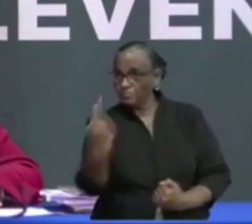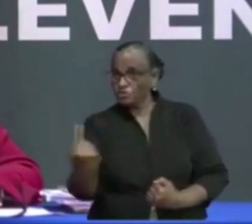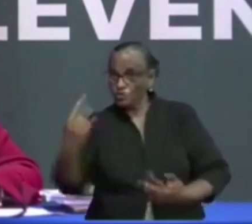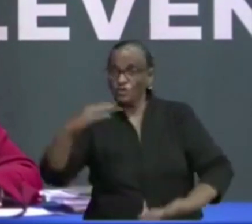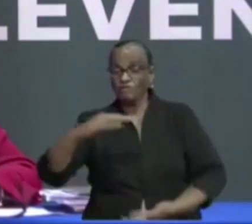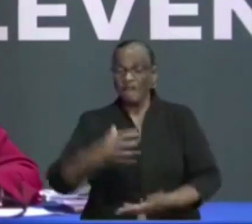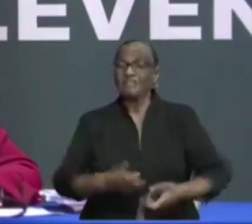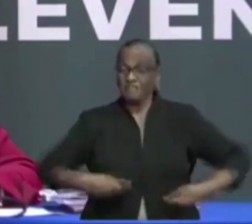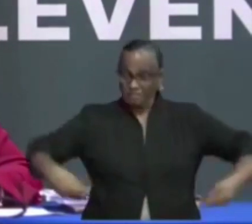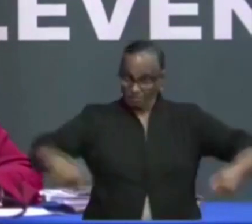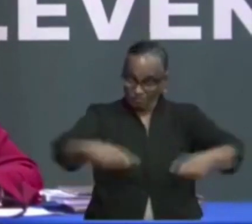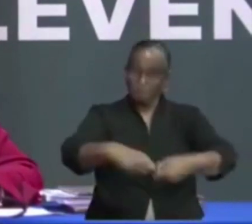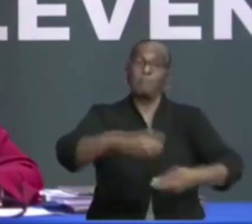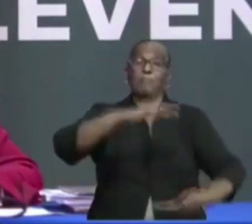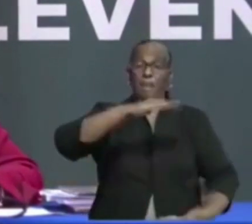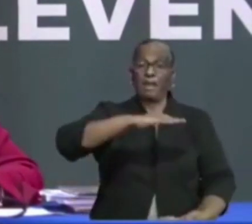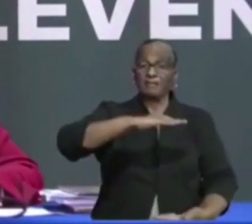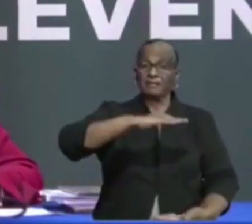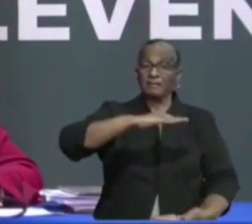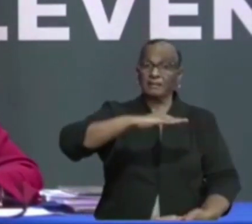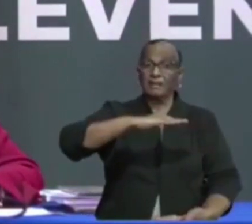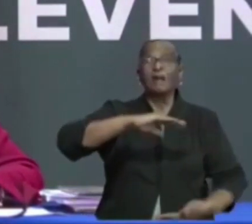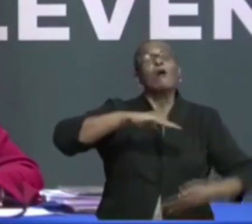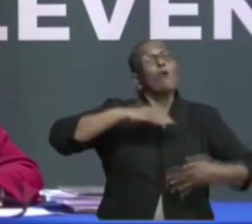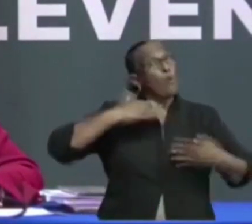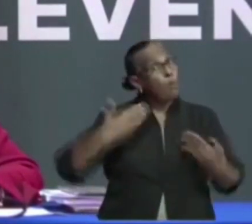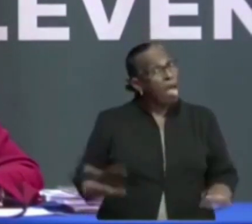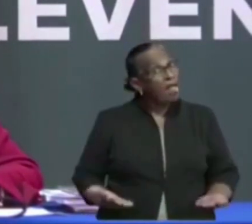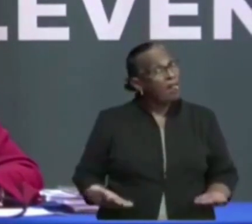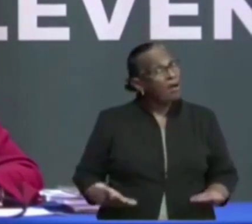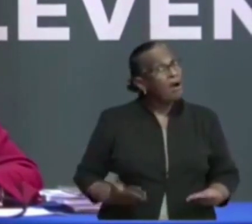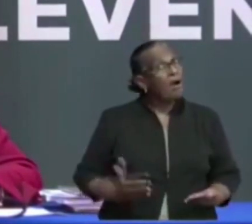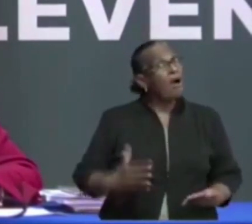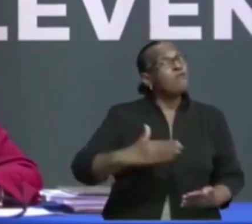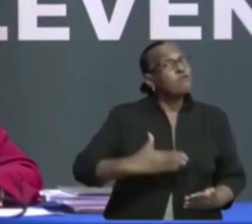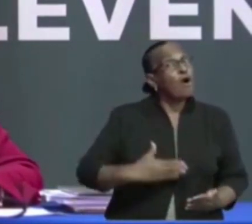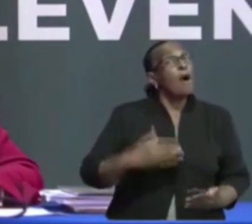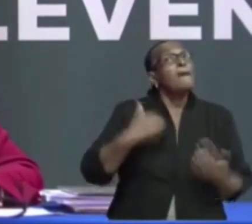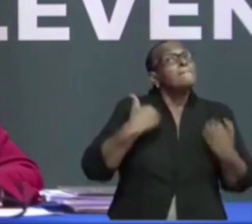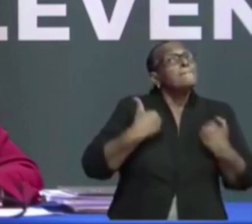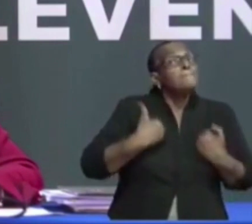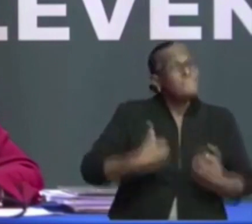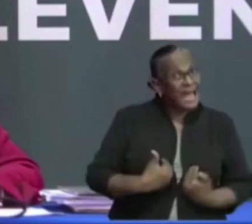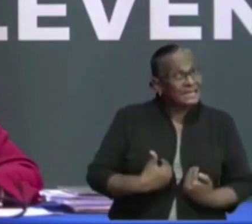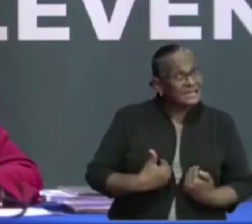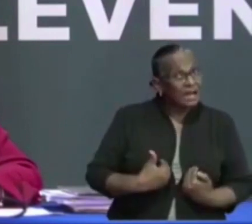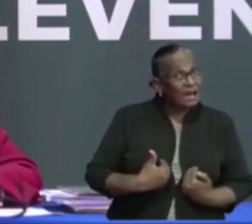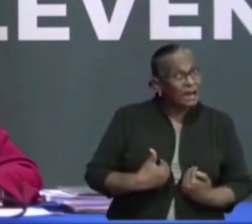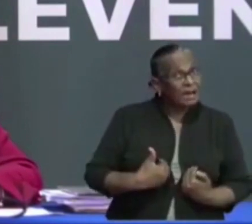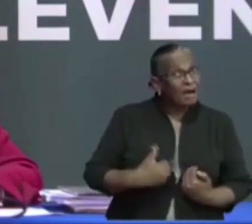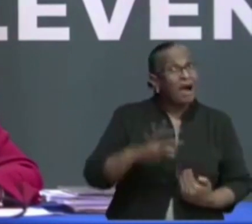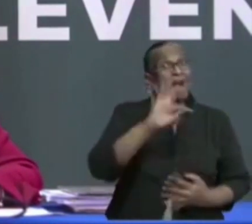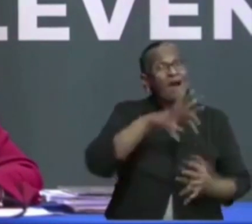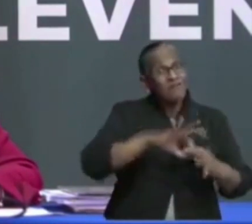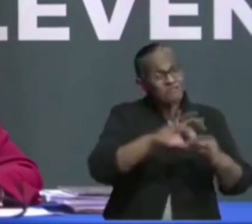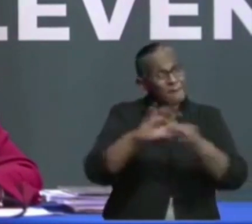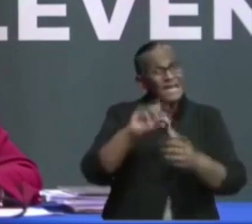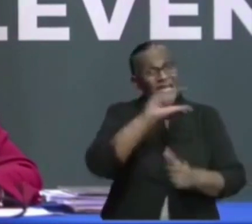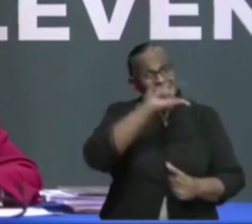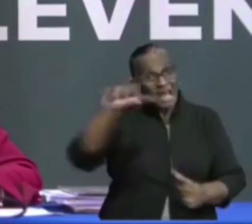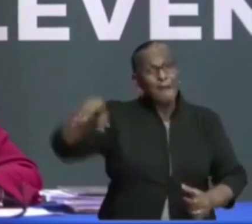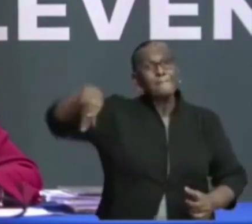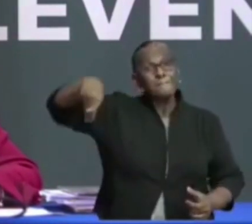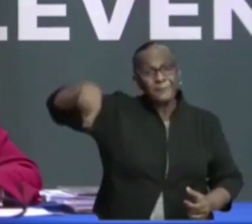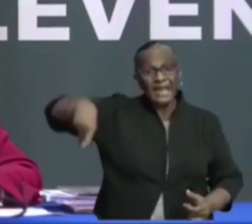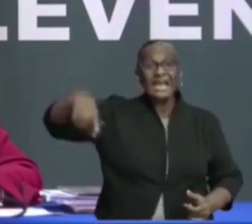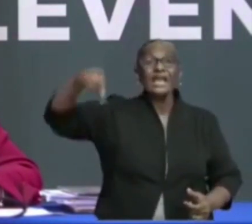pakketten en wel voor de mensen wiens familienamen beginnen met P,